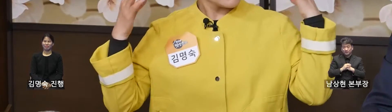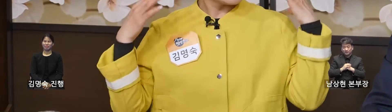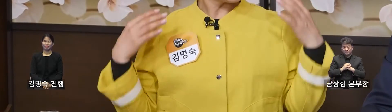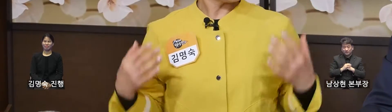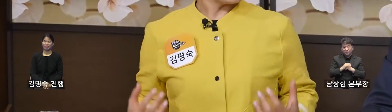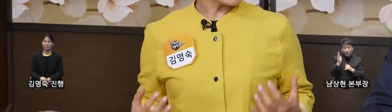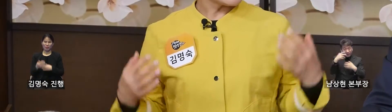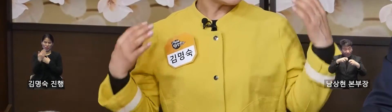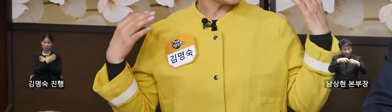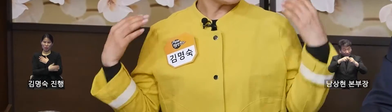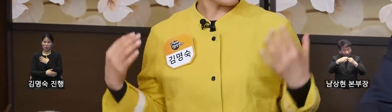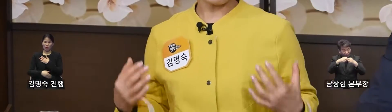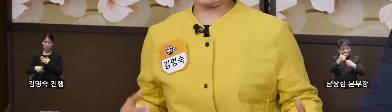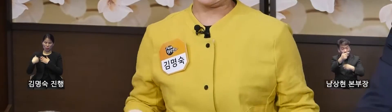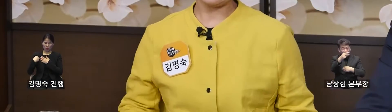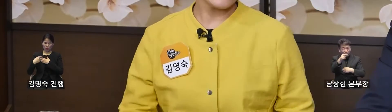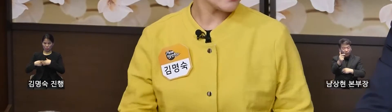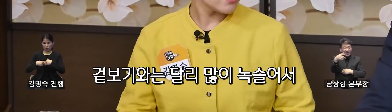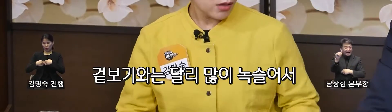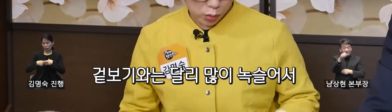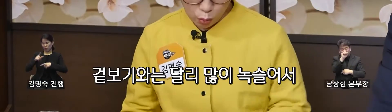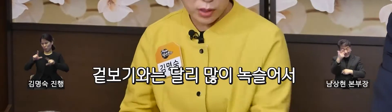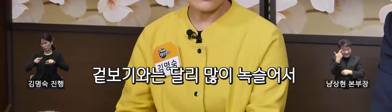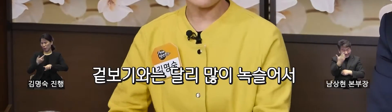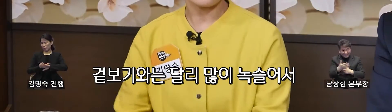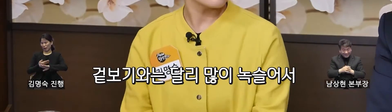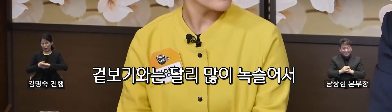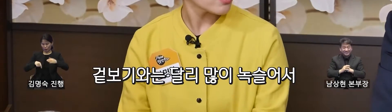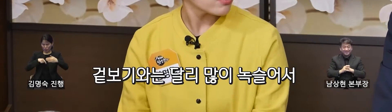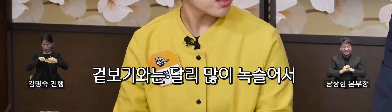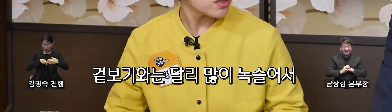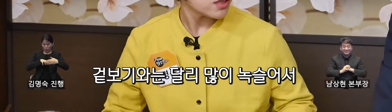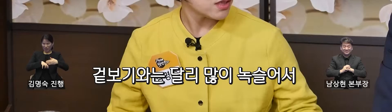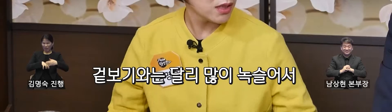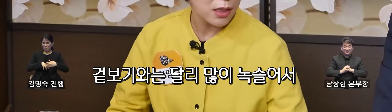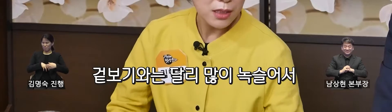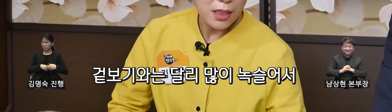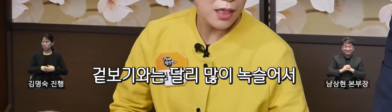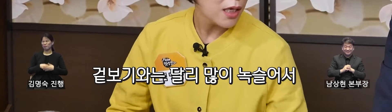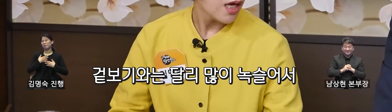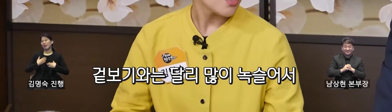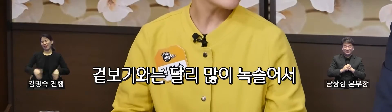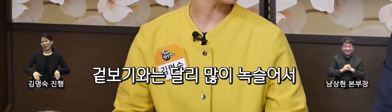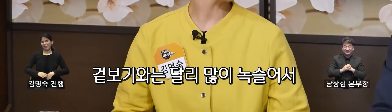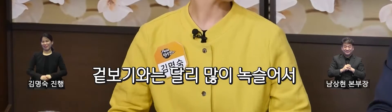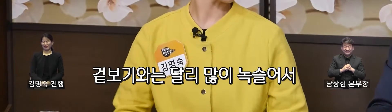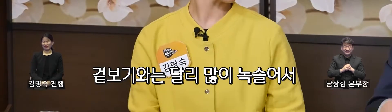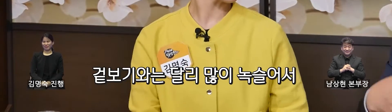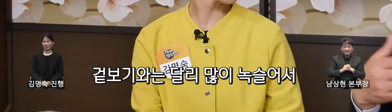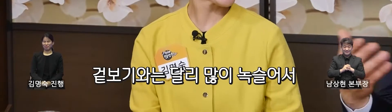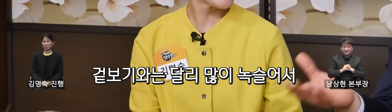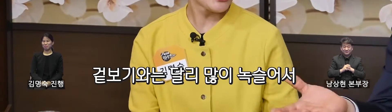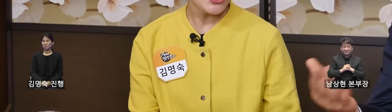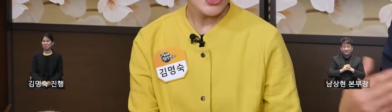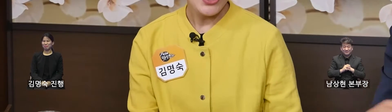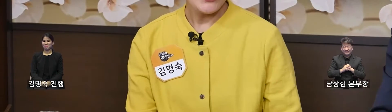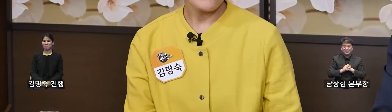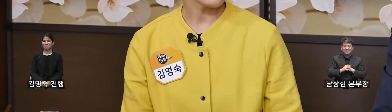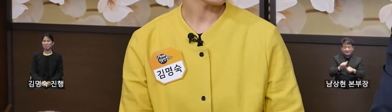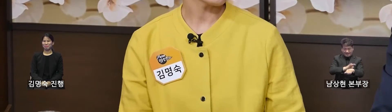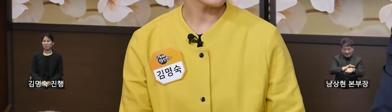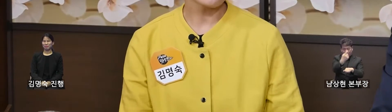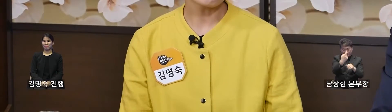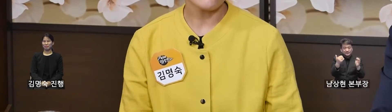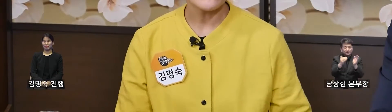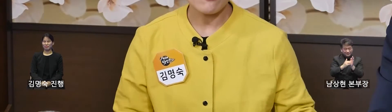도가니가 안 좋으시죠? 이게 그림하고 달리 이게 속이 조금 거시기 안 좋은 게 많아가지고 잘 오셨습니다.